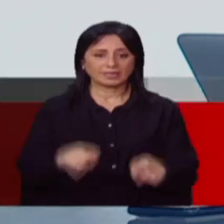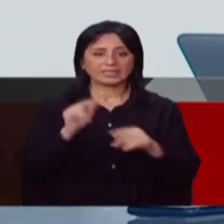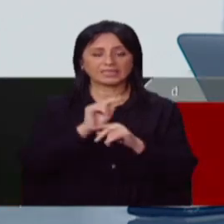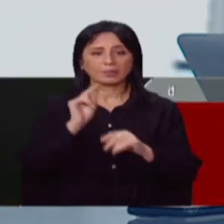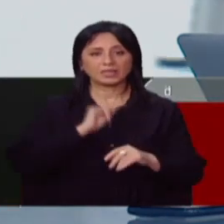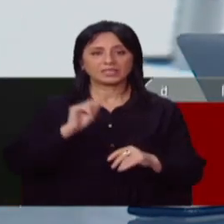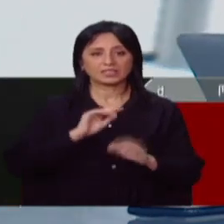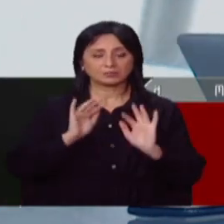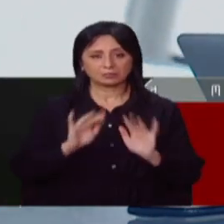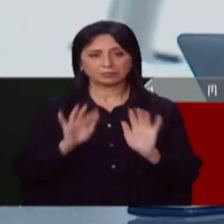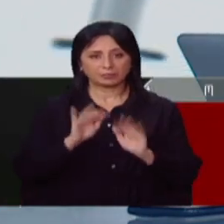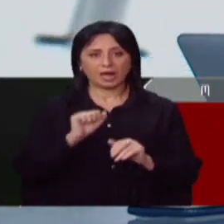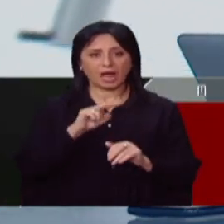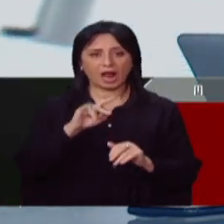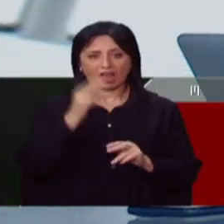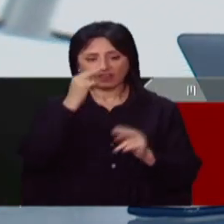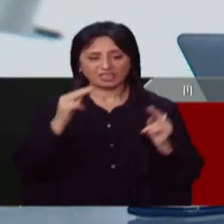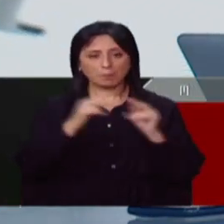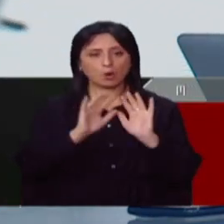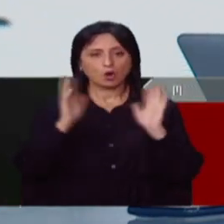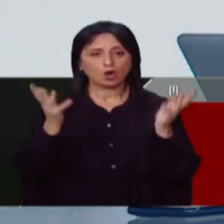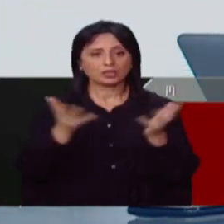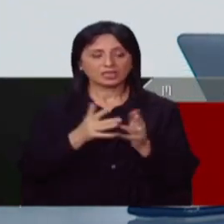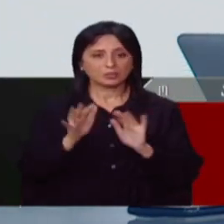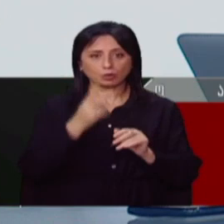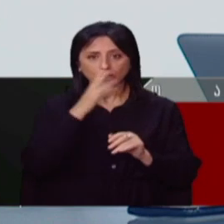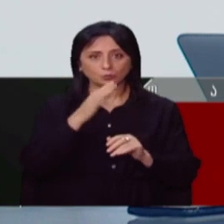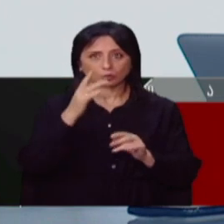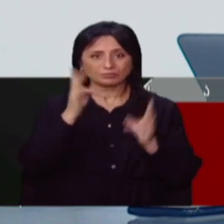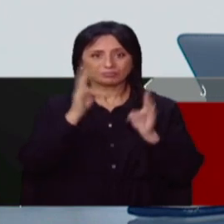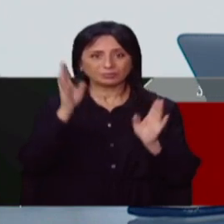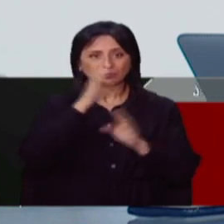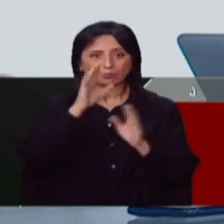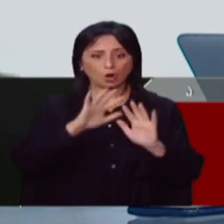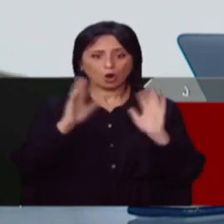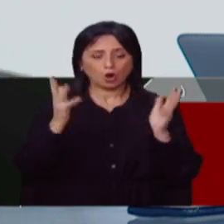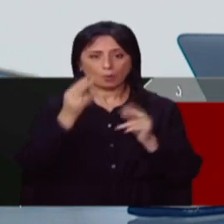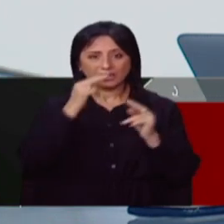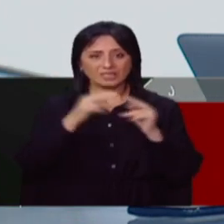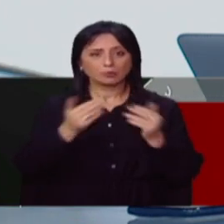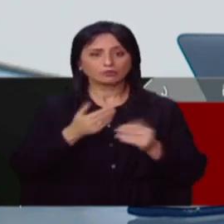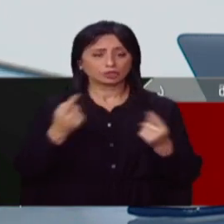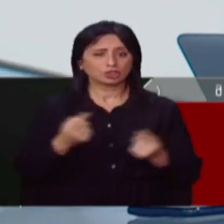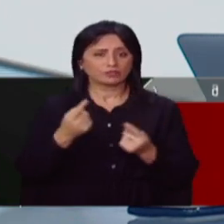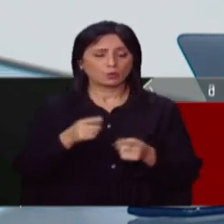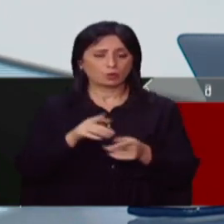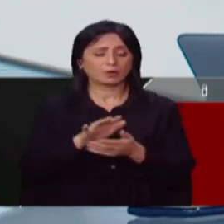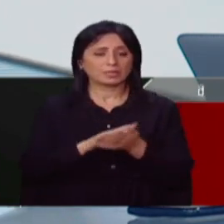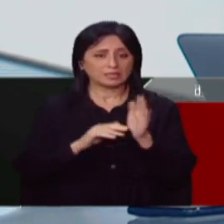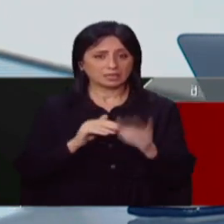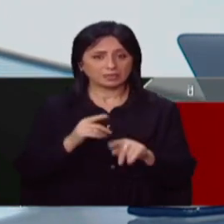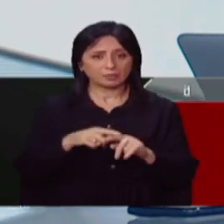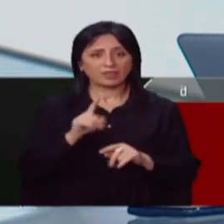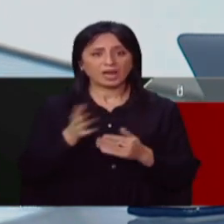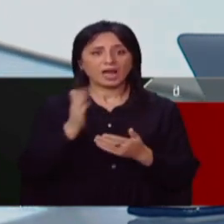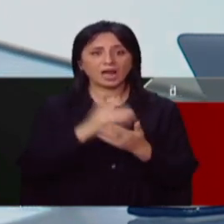Sarehabilitatsio samushaoebi mimdinareobs Alavrdis monastershi protsessis miuchedavat stikhis mier dazianebul kompleksshi samonastro tskhovreba chveul rezhimshi gzeldeba.